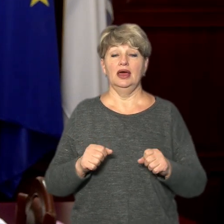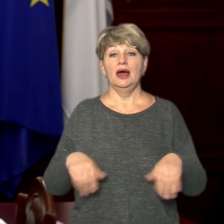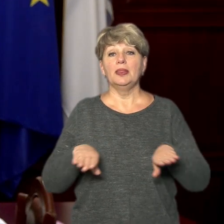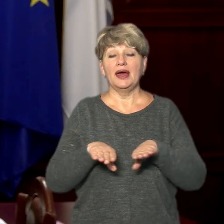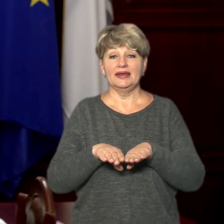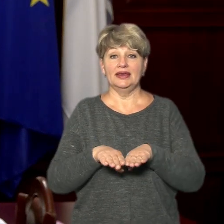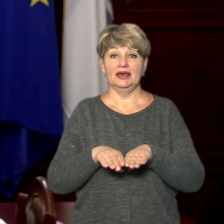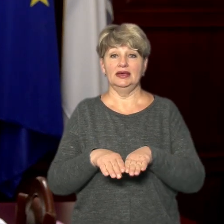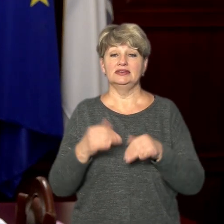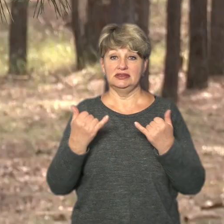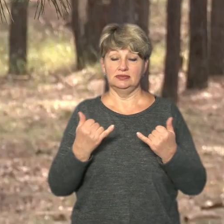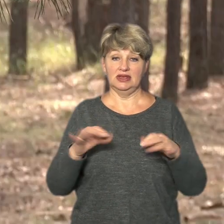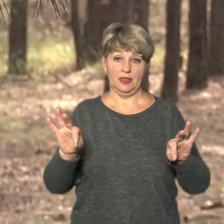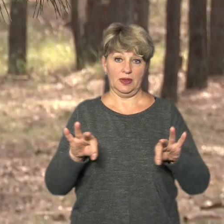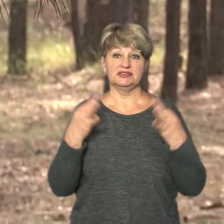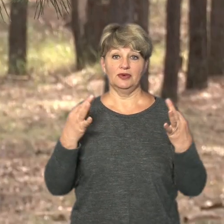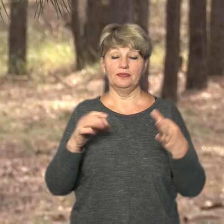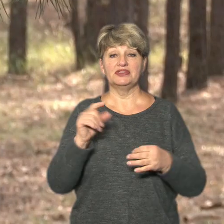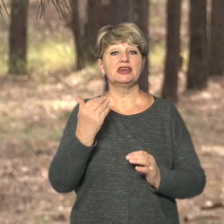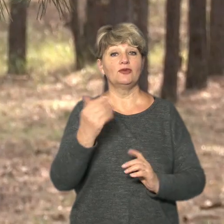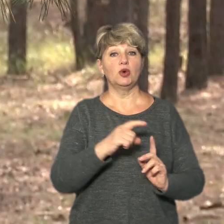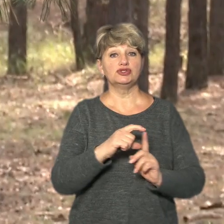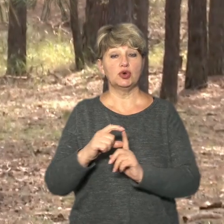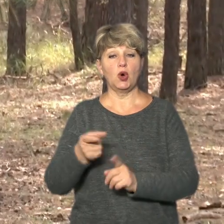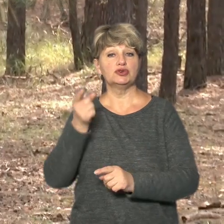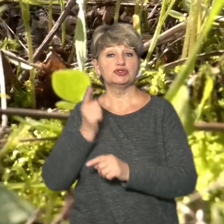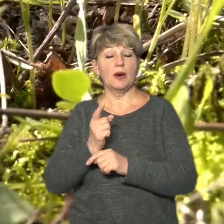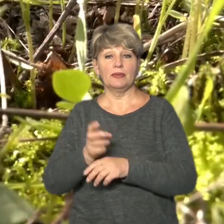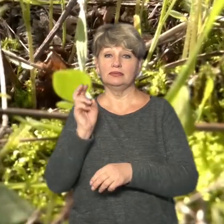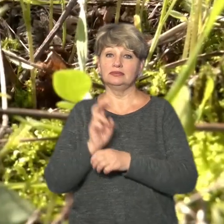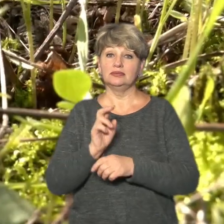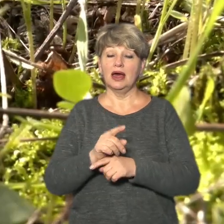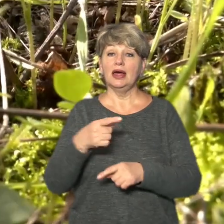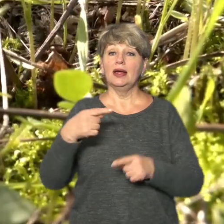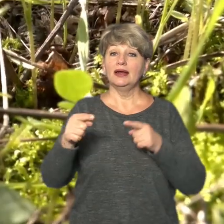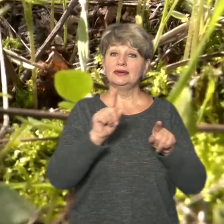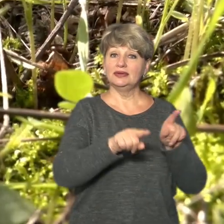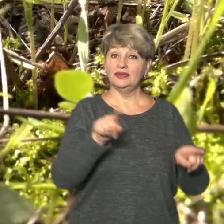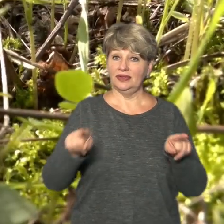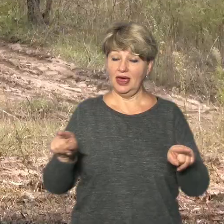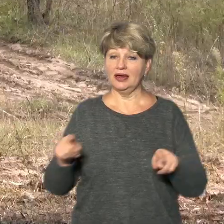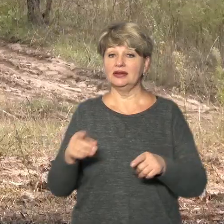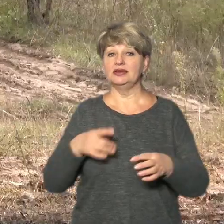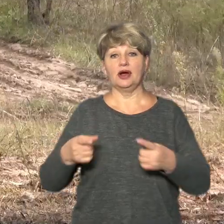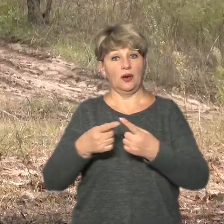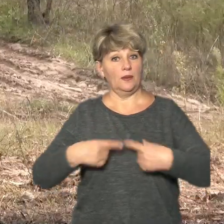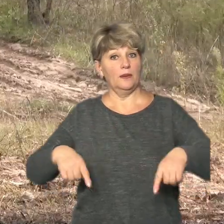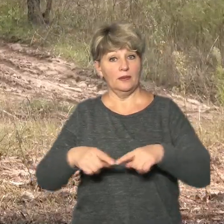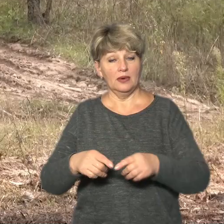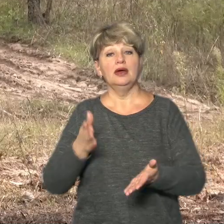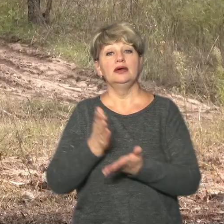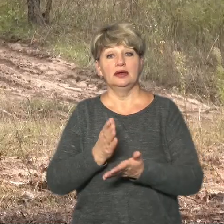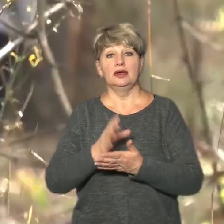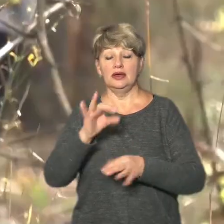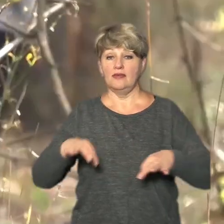речі собі дозволити за його словами заборона на відвідування певних лісових господарств чи діє як і в'їзд автомобілів